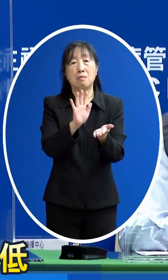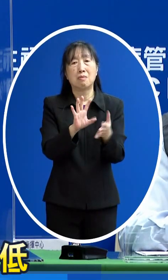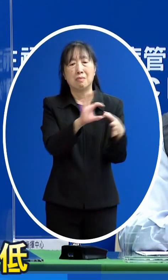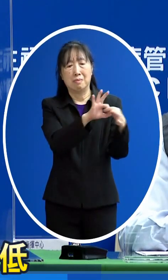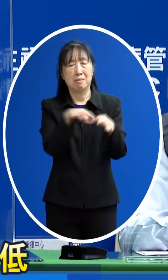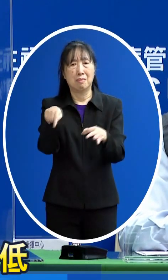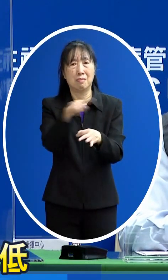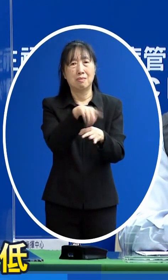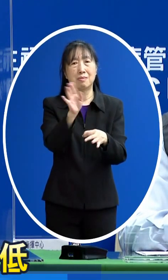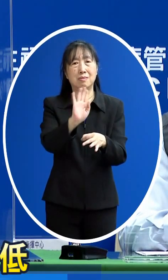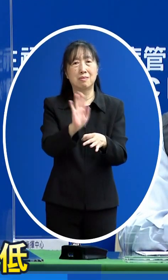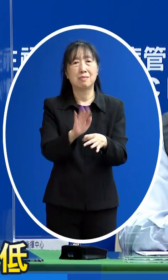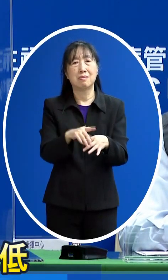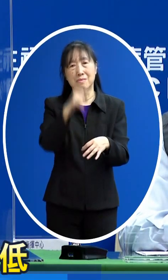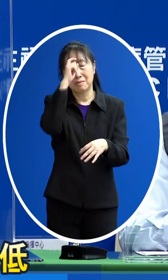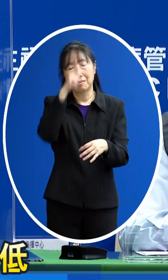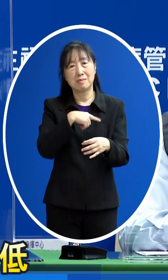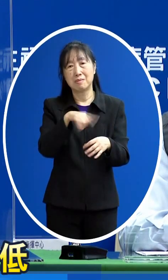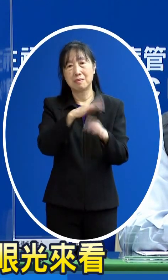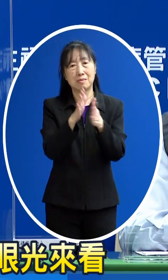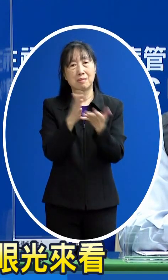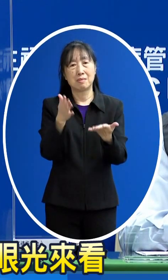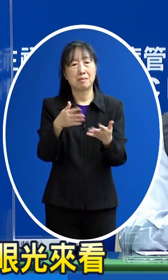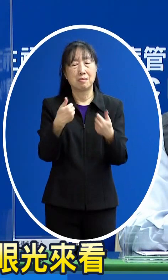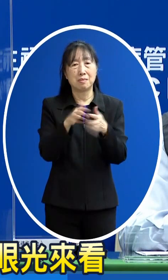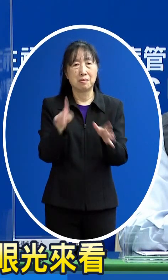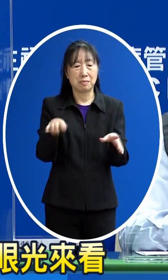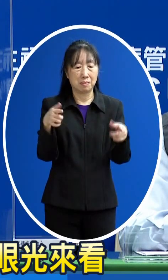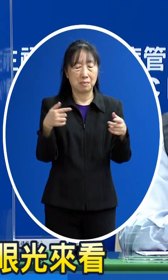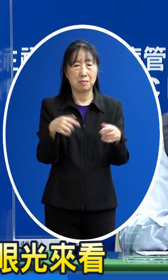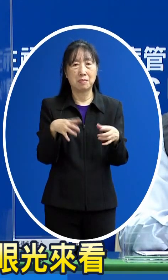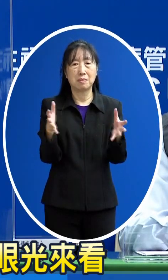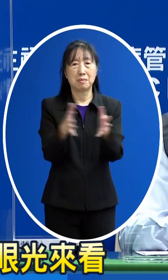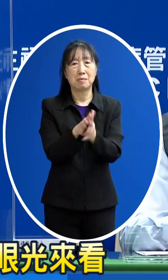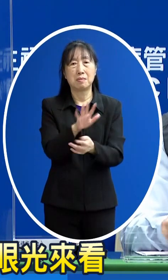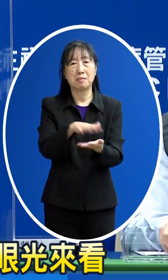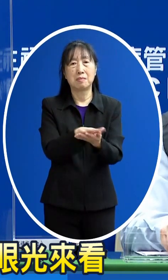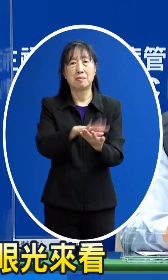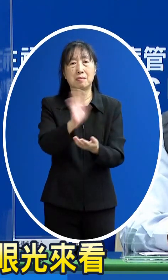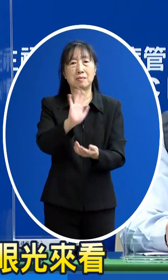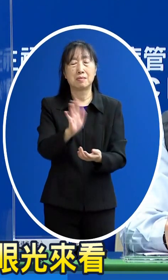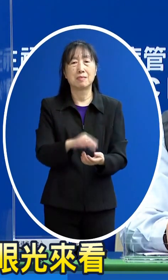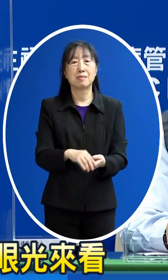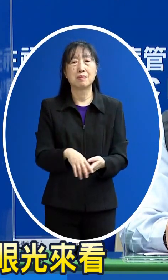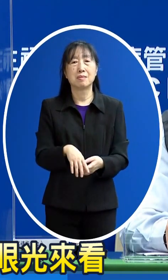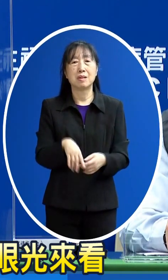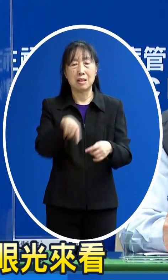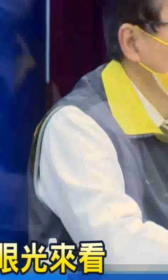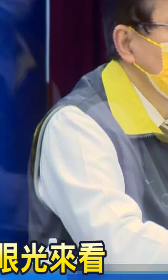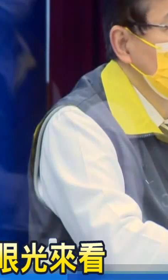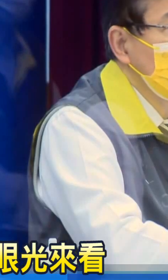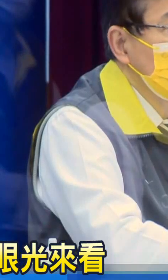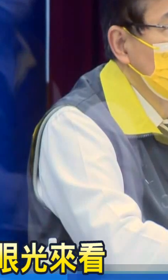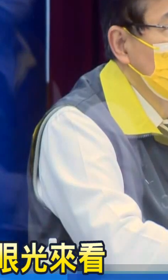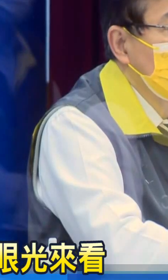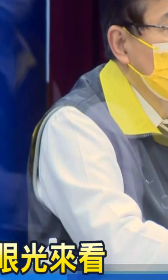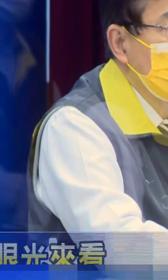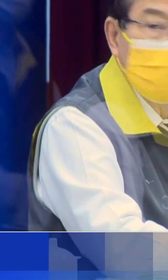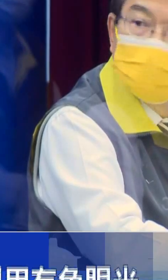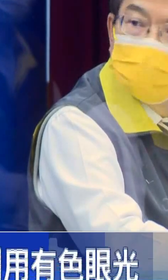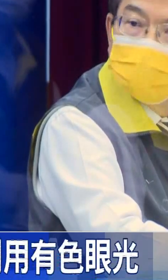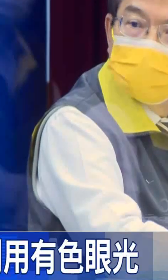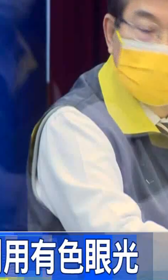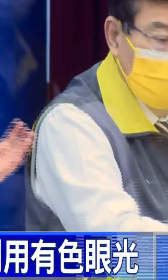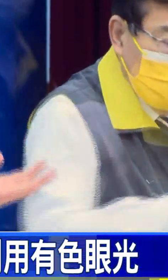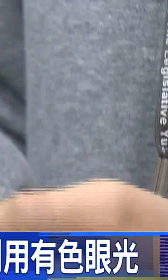就希望这样的争议能够减低。那也期待哈，国人或有人不需要用有色的眼光来看。 语气严厉，要外